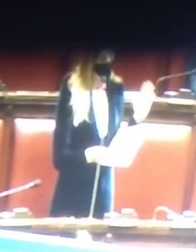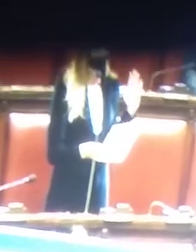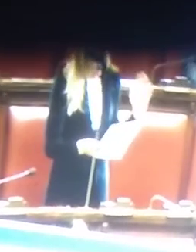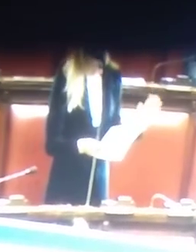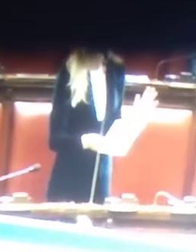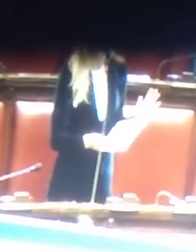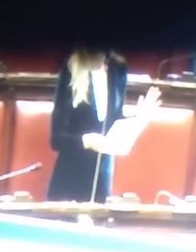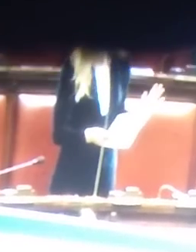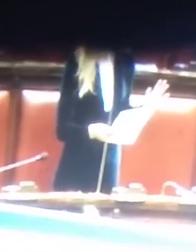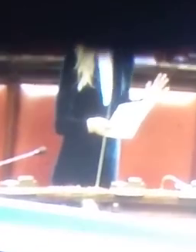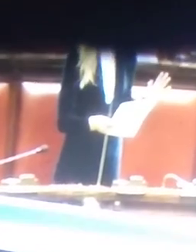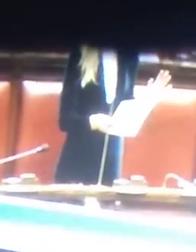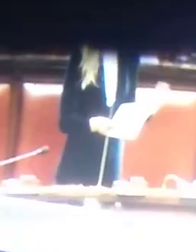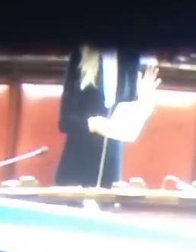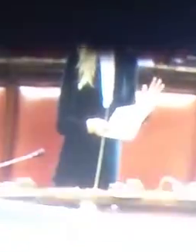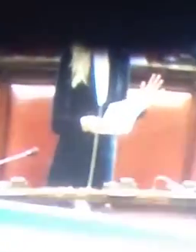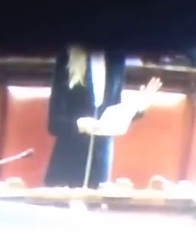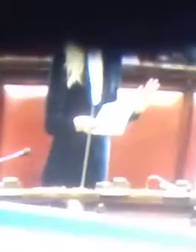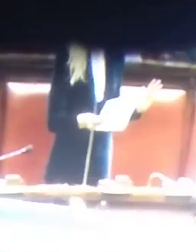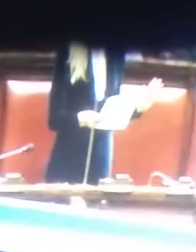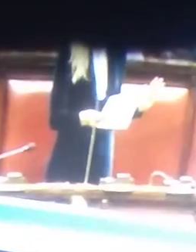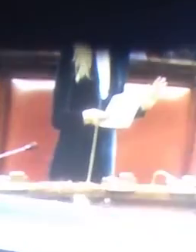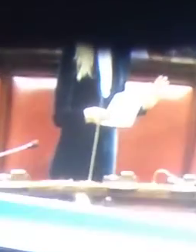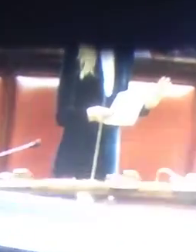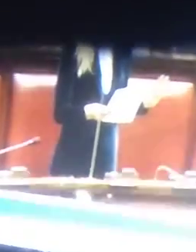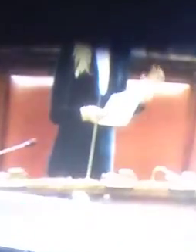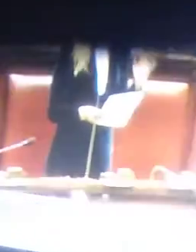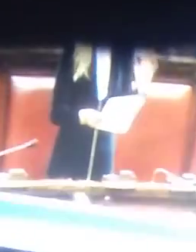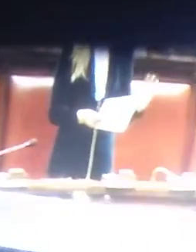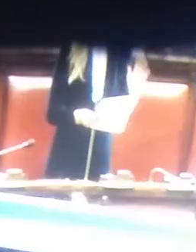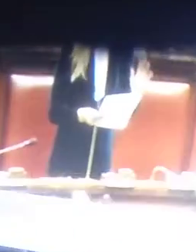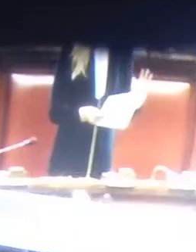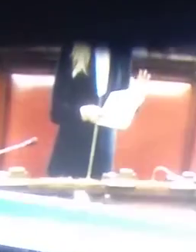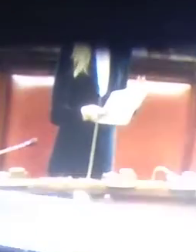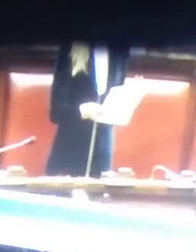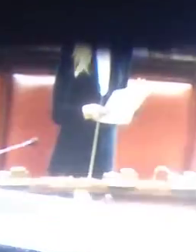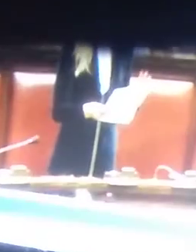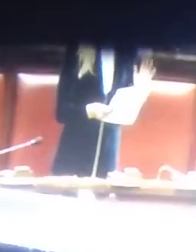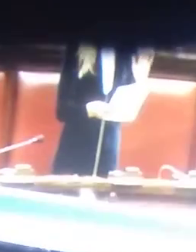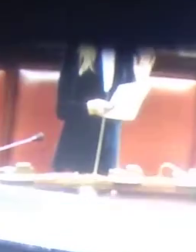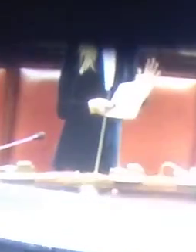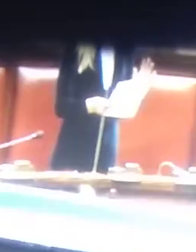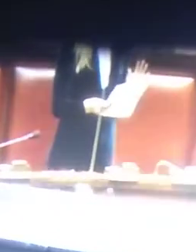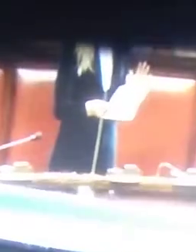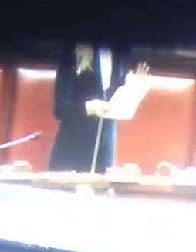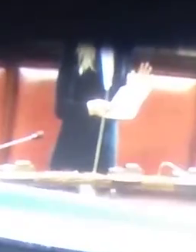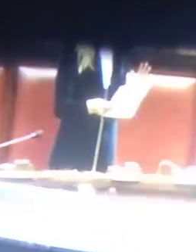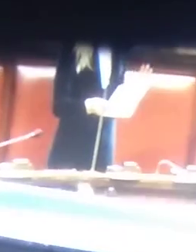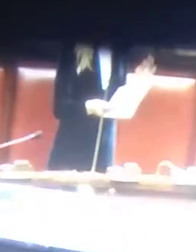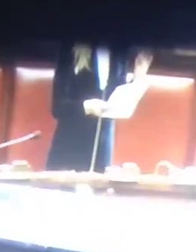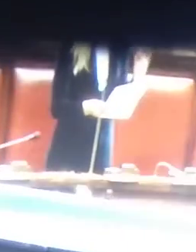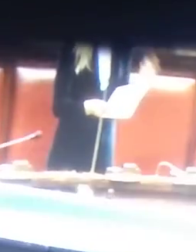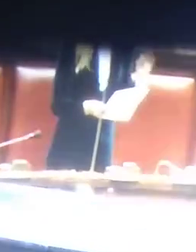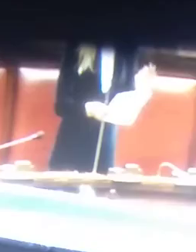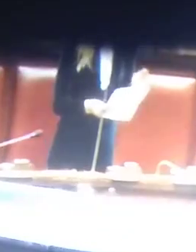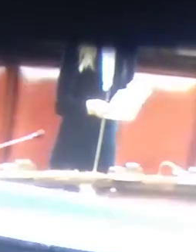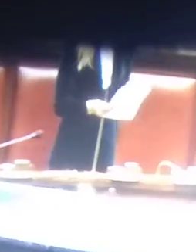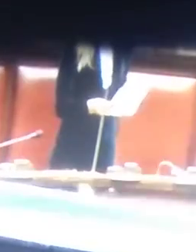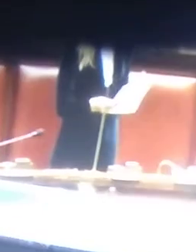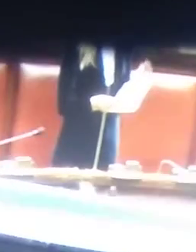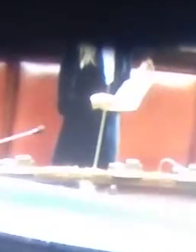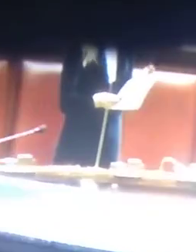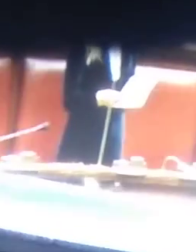per la dittatura, per l'Eurolapina che è sancita dal governo Draghi. Draghi, nuovo fascismo,